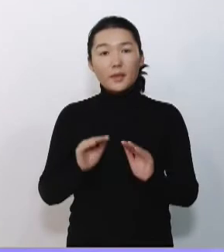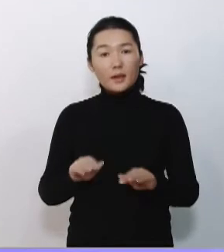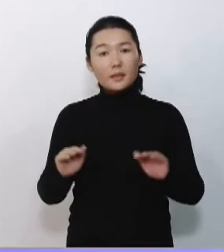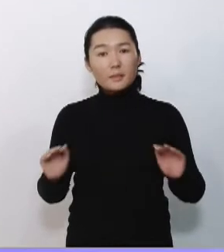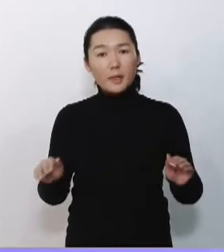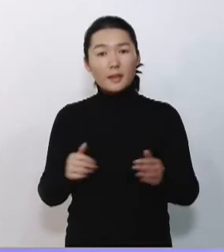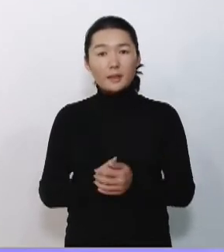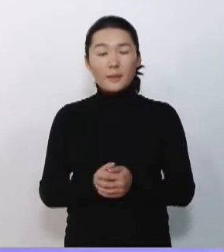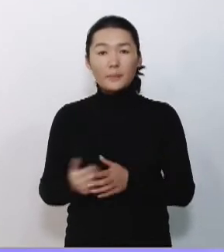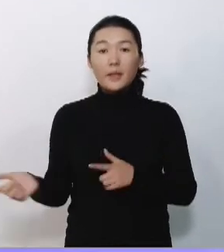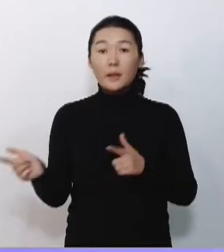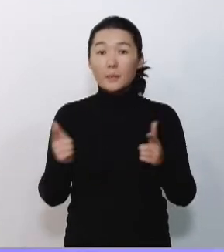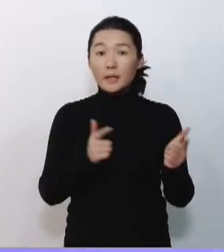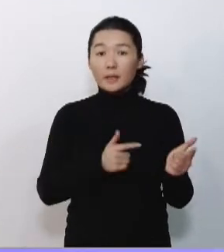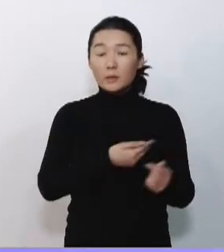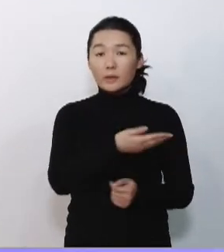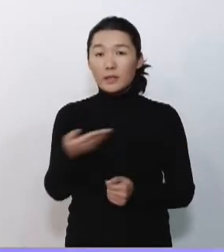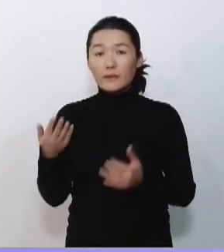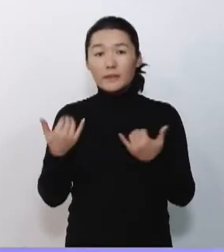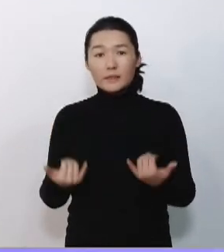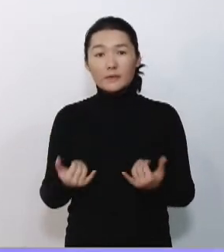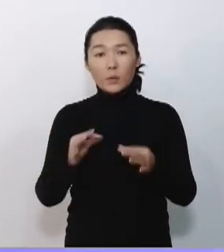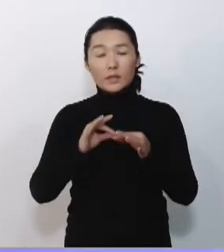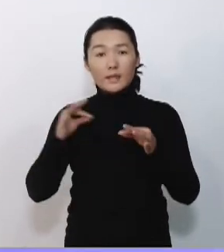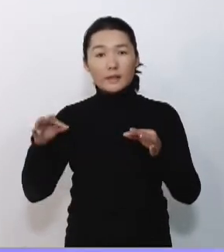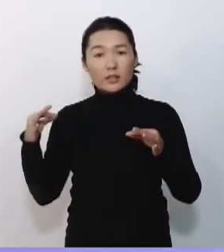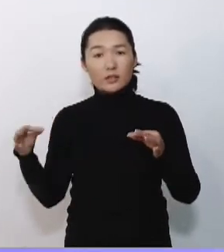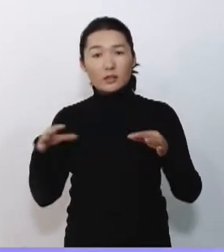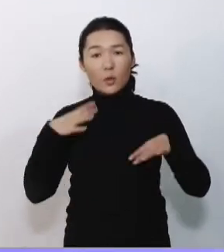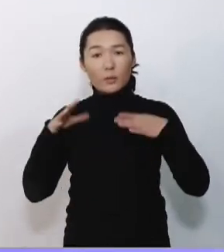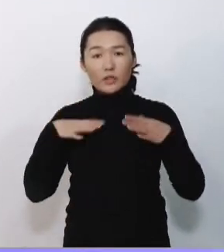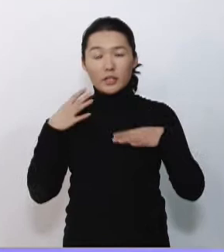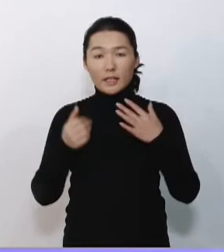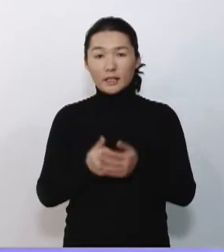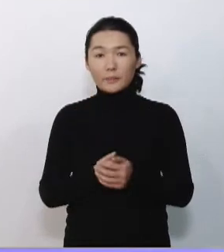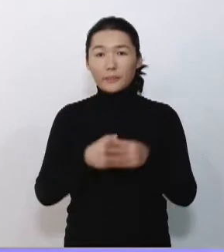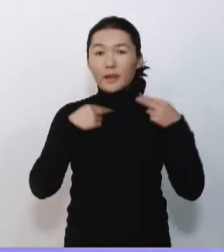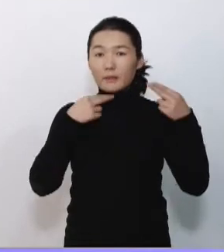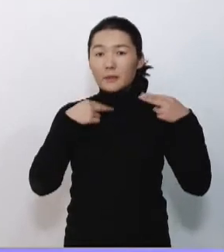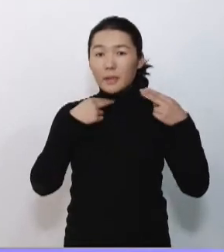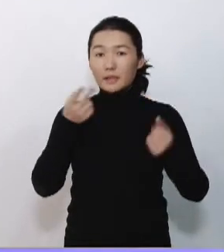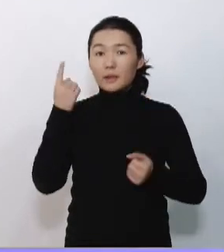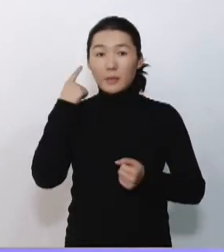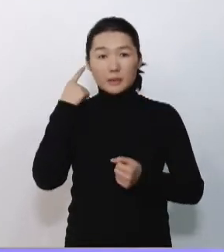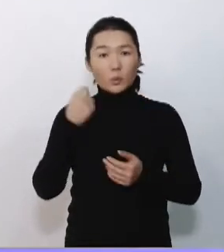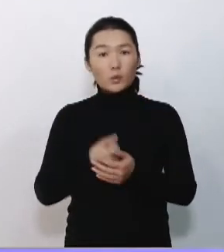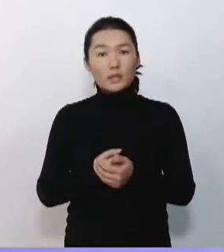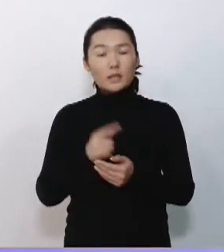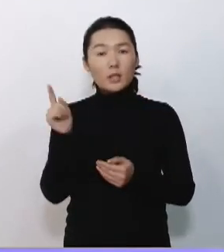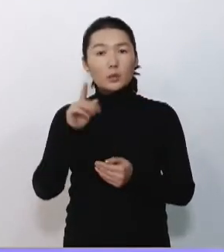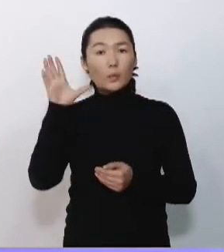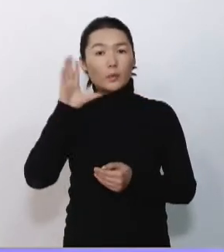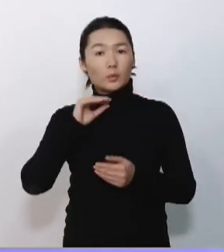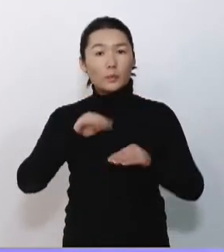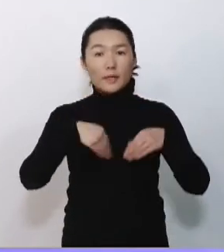Ребята, я приготовила для вас сегодня логическое упражнение. Внимательно его послушайте, чтобы суметь